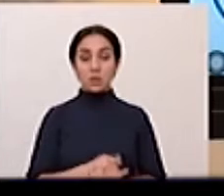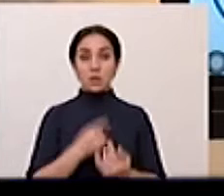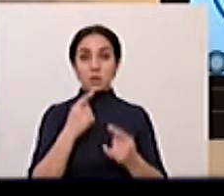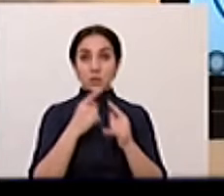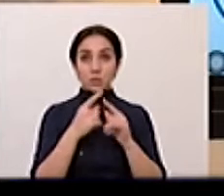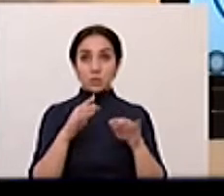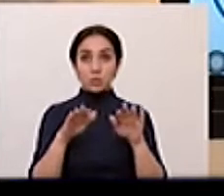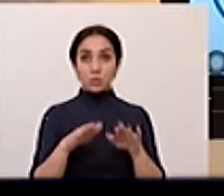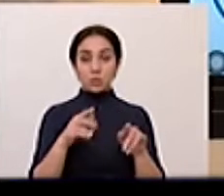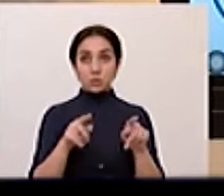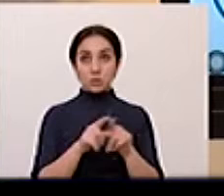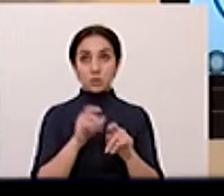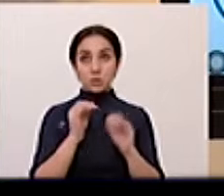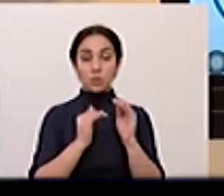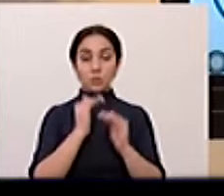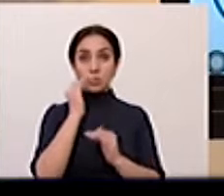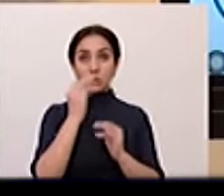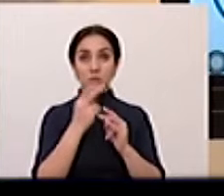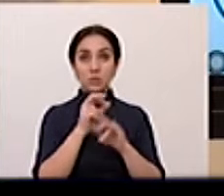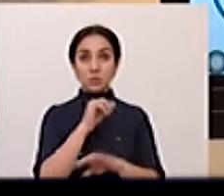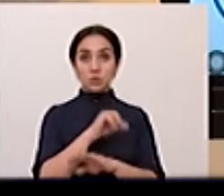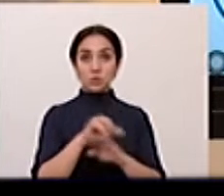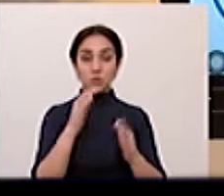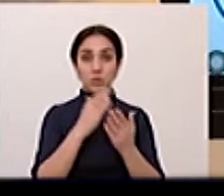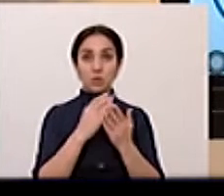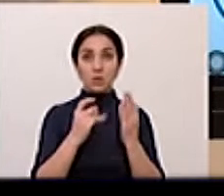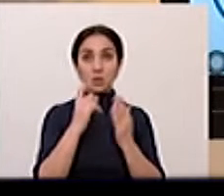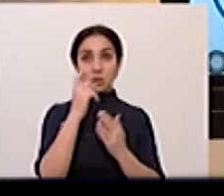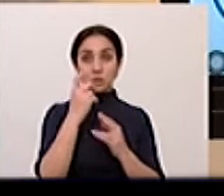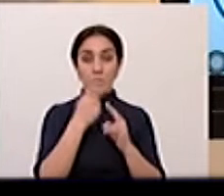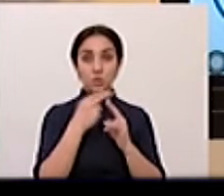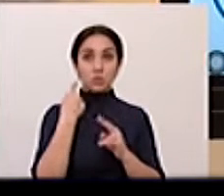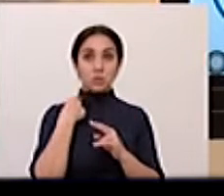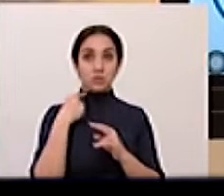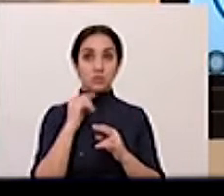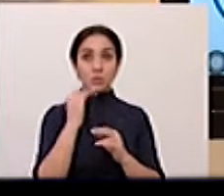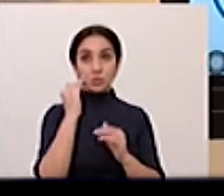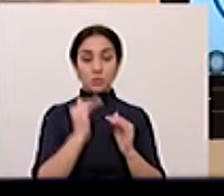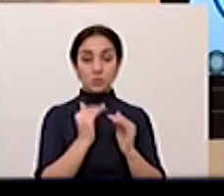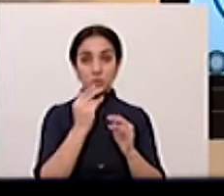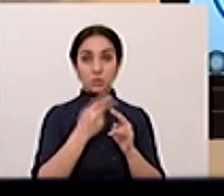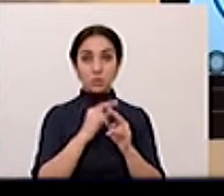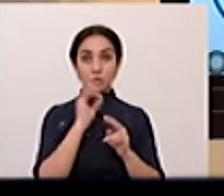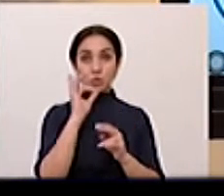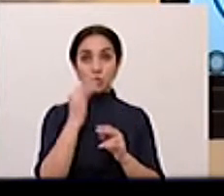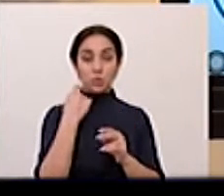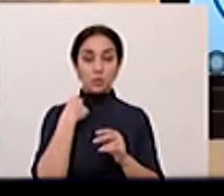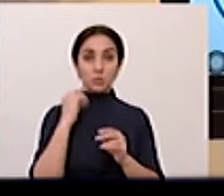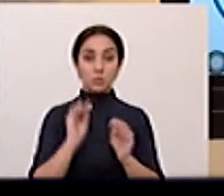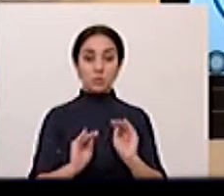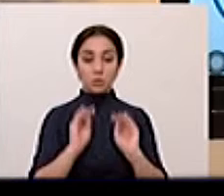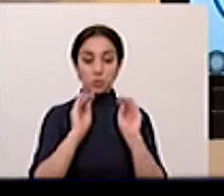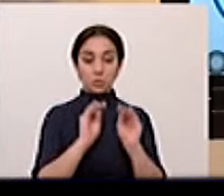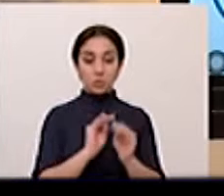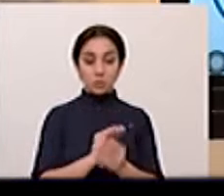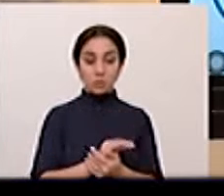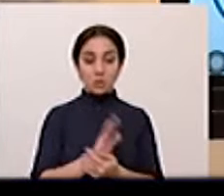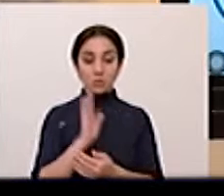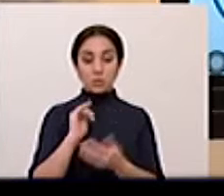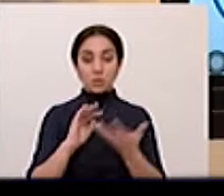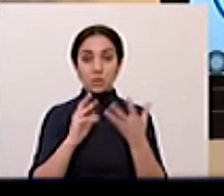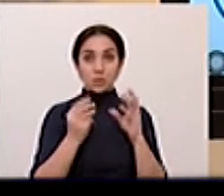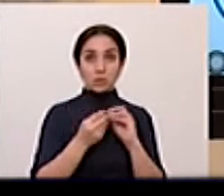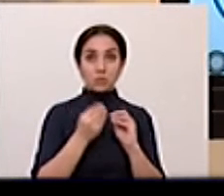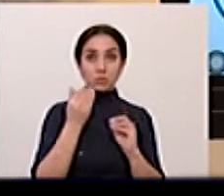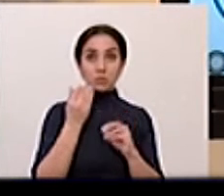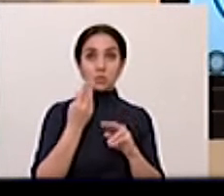ning o'rniga yuqori chegaradagi h qiymatni hamda quyi chegaradagi 0 qiymatni qo'yamiz va